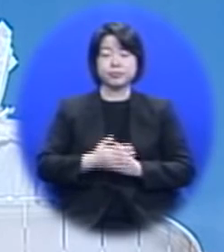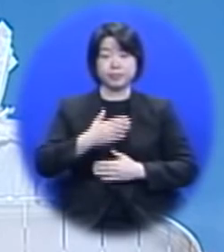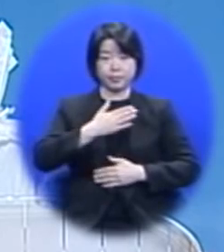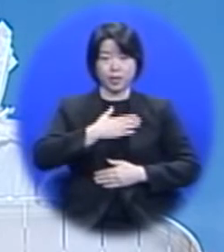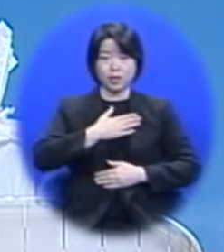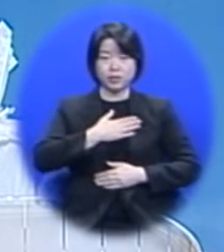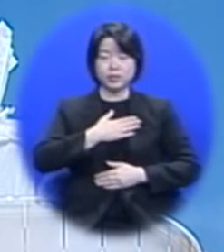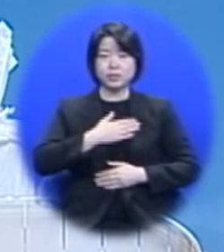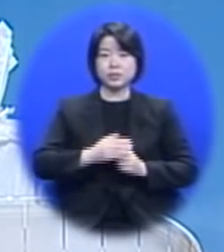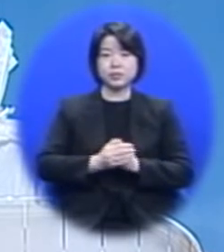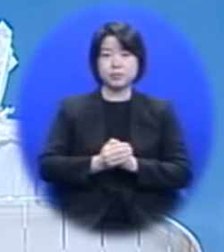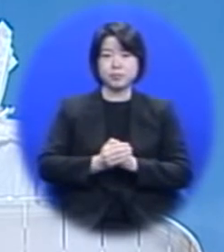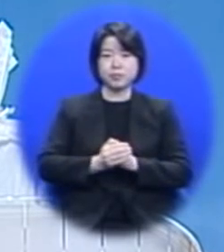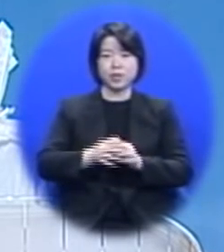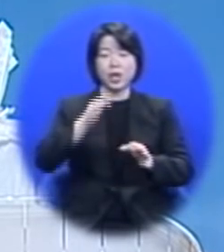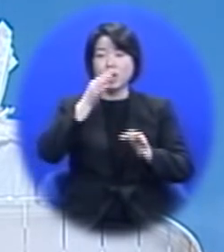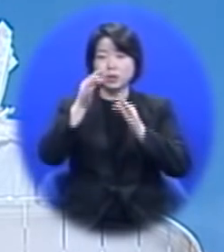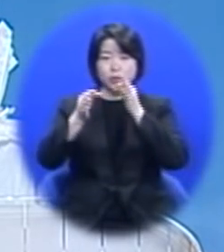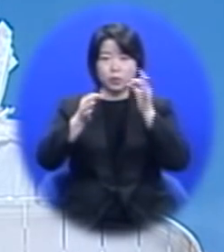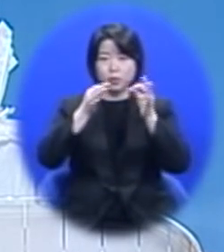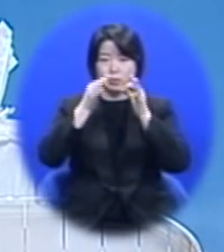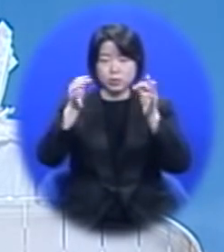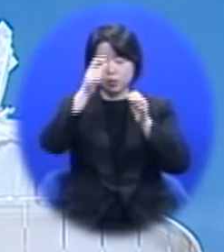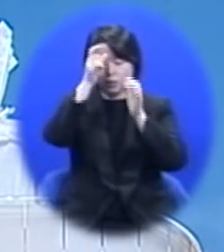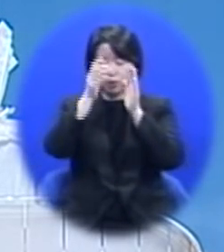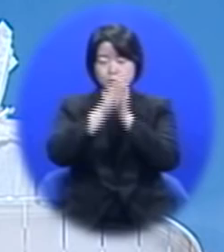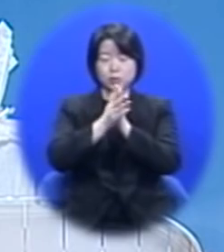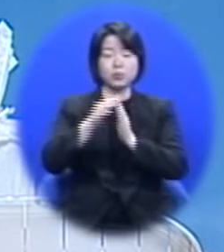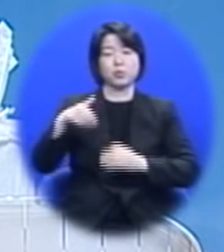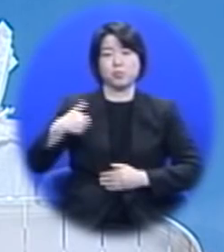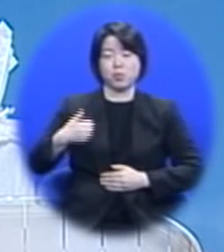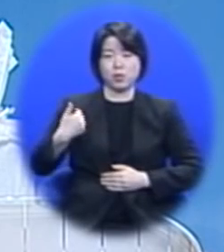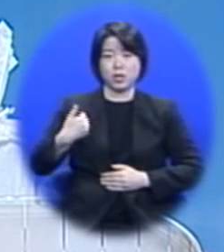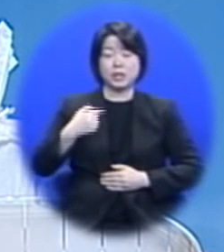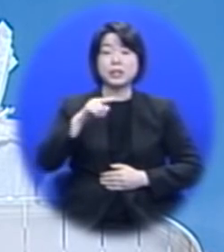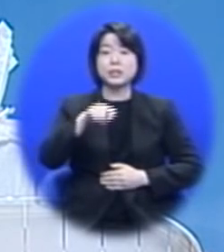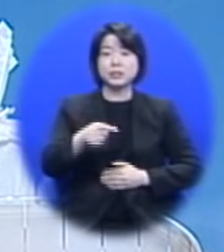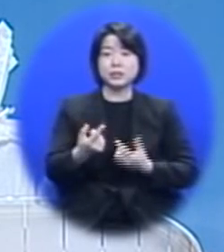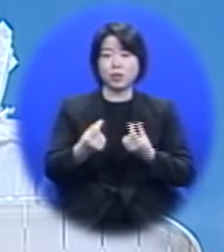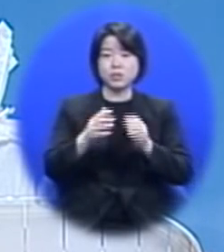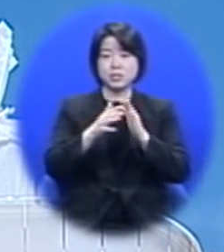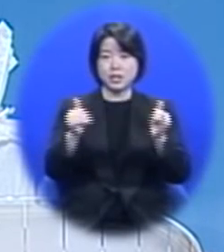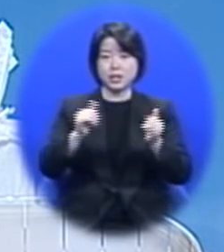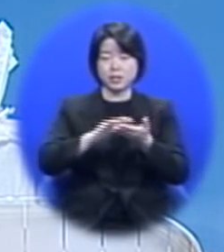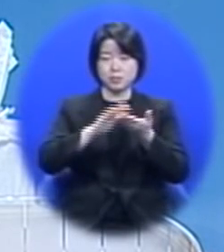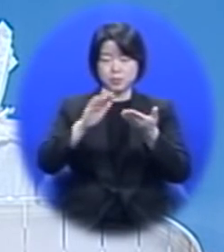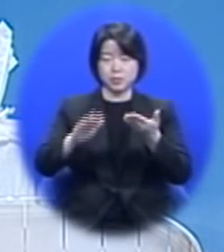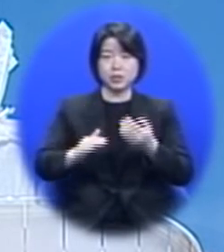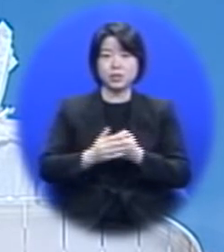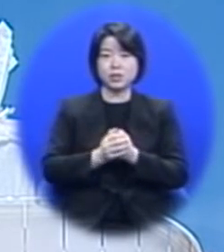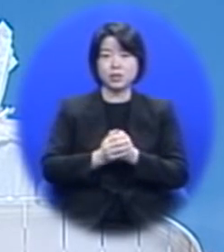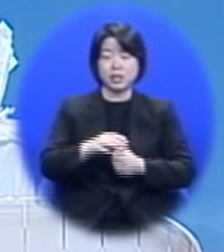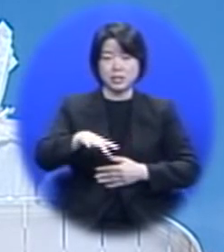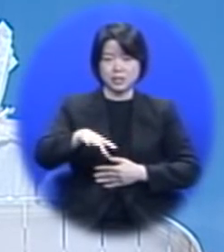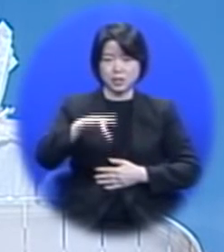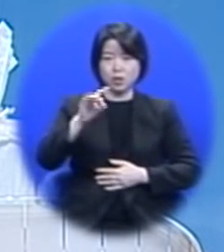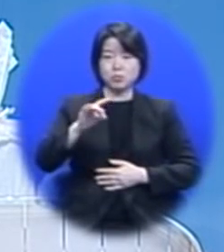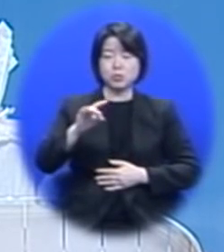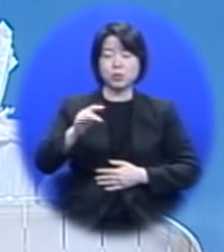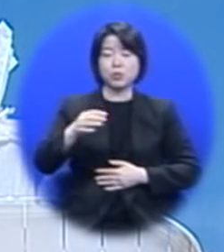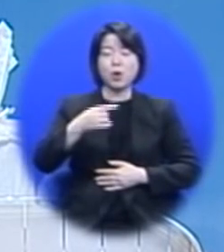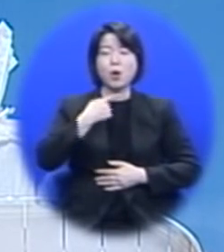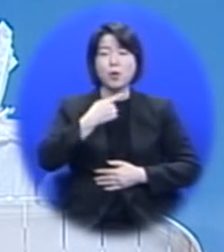저는 통성기도라는 것도 몰랐던 그런 사람이었습니다. 처음으로 목이